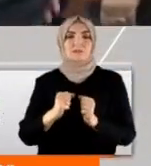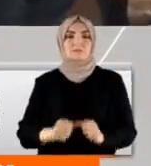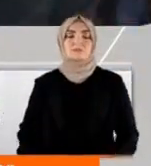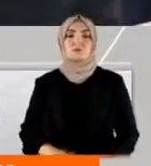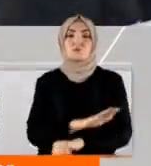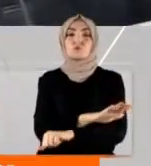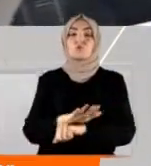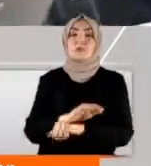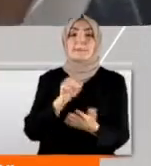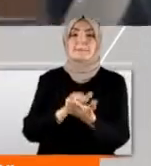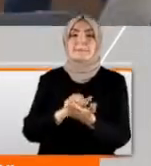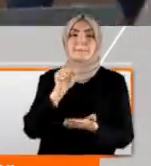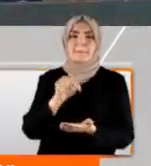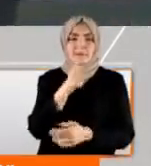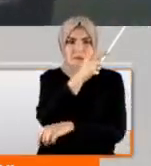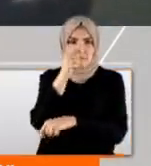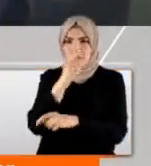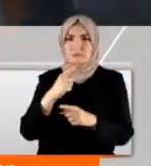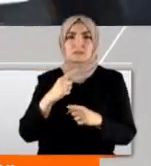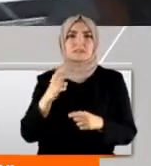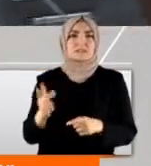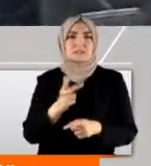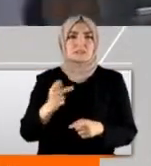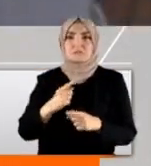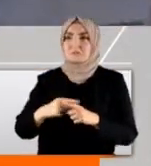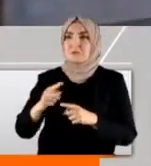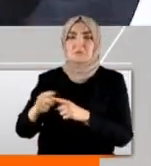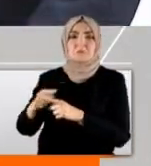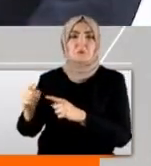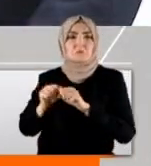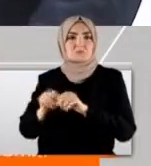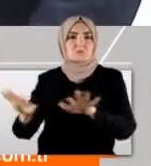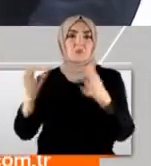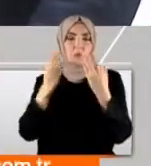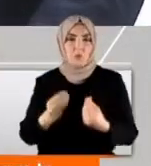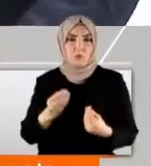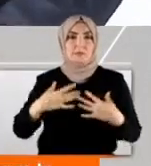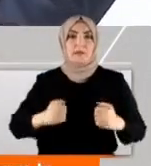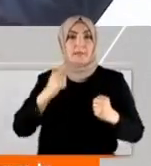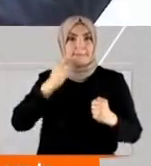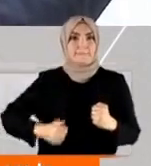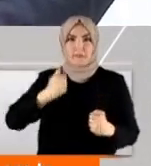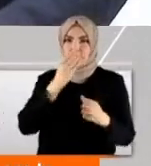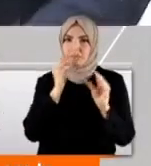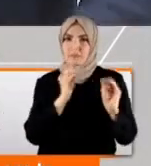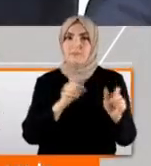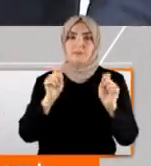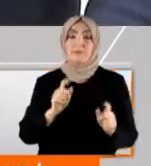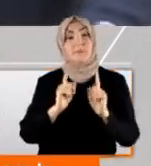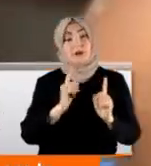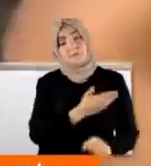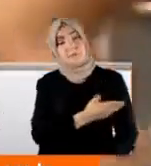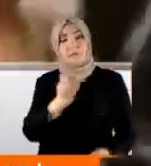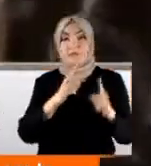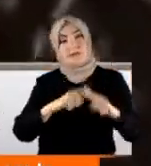Sosyal medyada hızla yayılan görüntülere Sağlık Bakanı Fahrettin Koca'dan tepki geldi. Mahkemede hesap verecekler